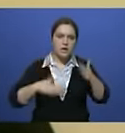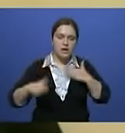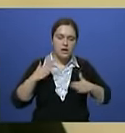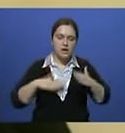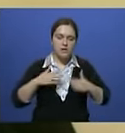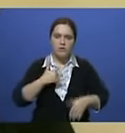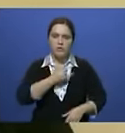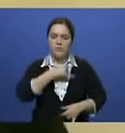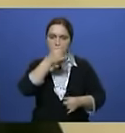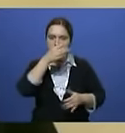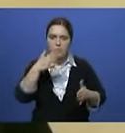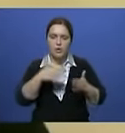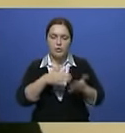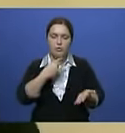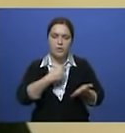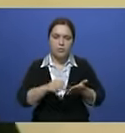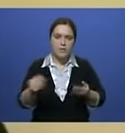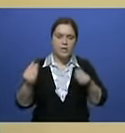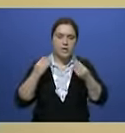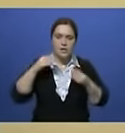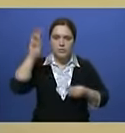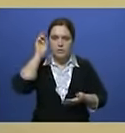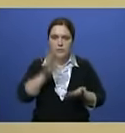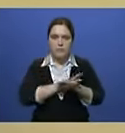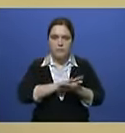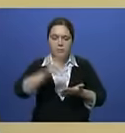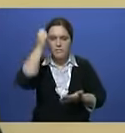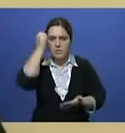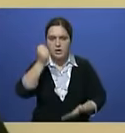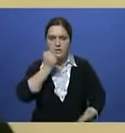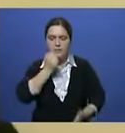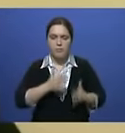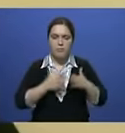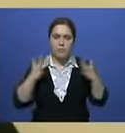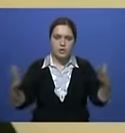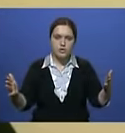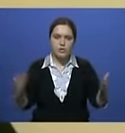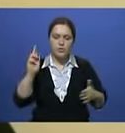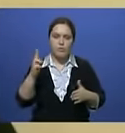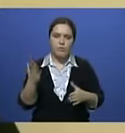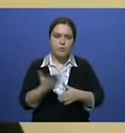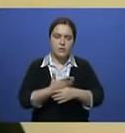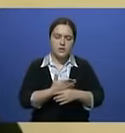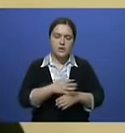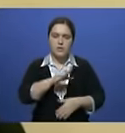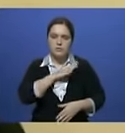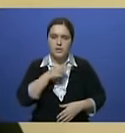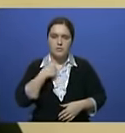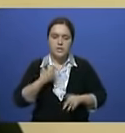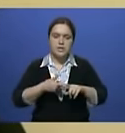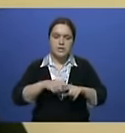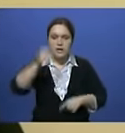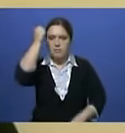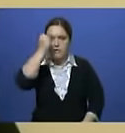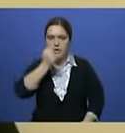возможности конечно не было поэтому Спасибо огромное всем кто нам оказал такую поддержку Мы очень благодарны